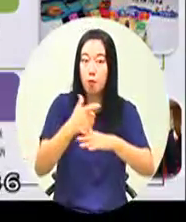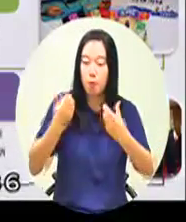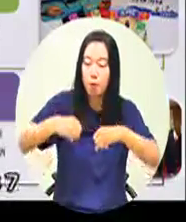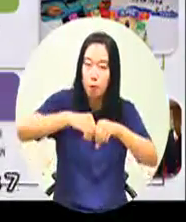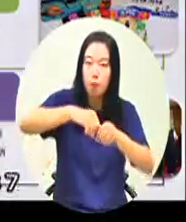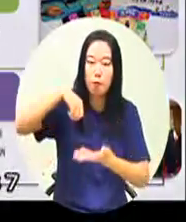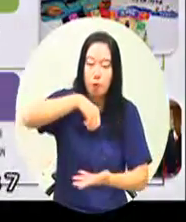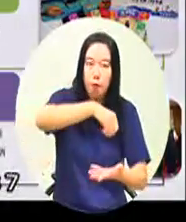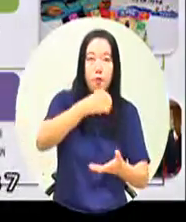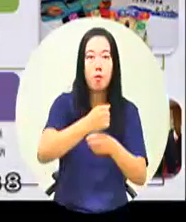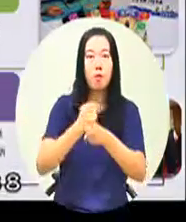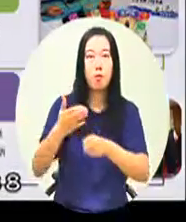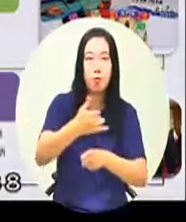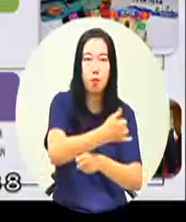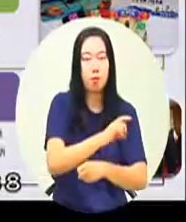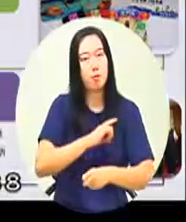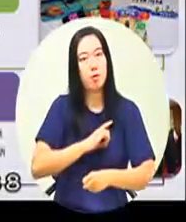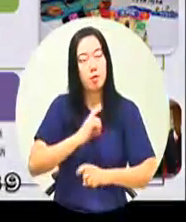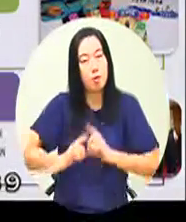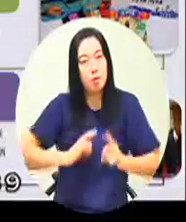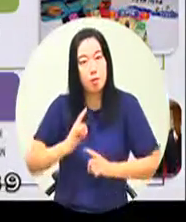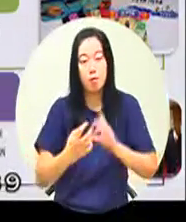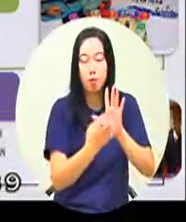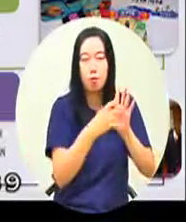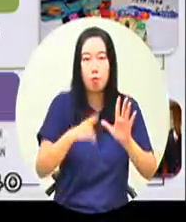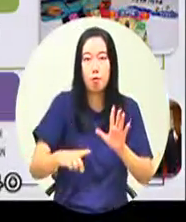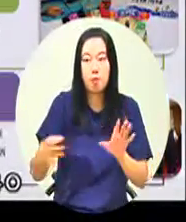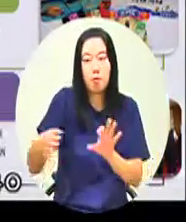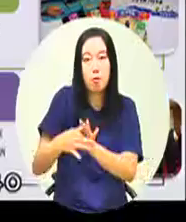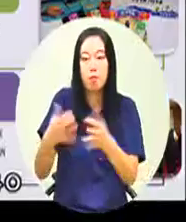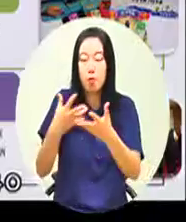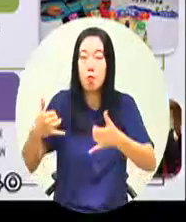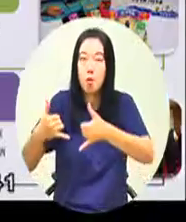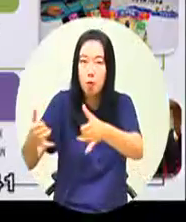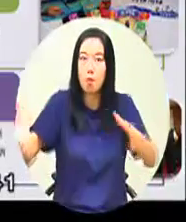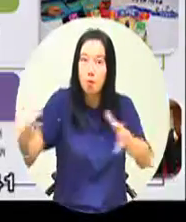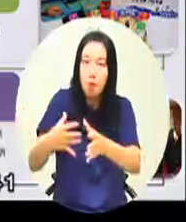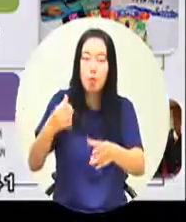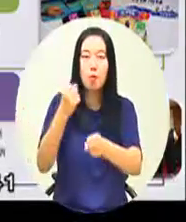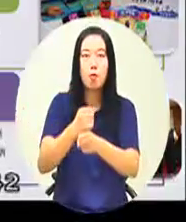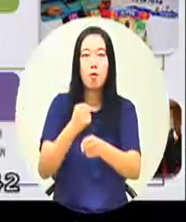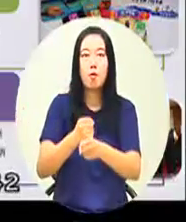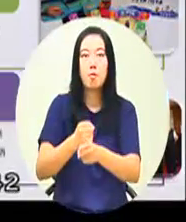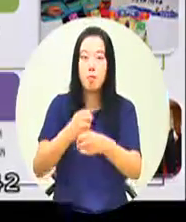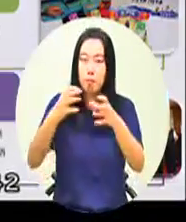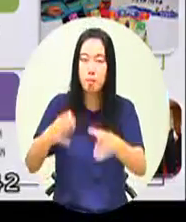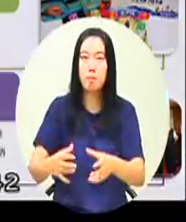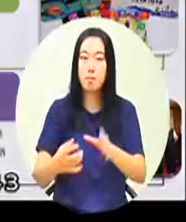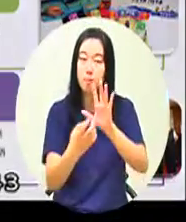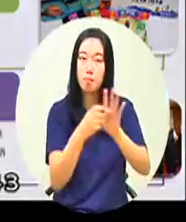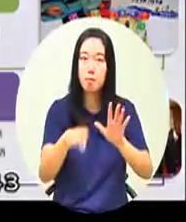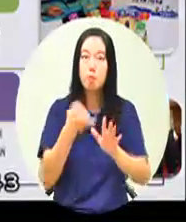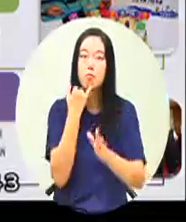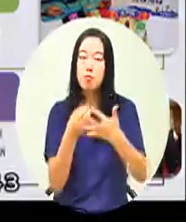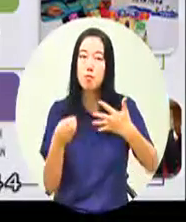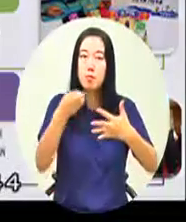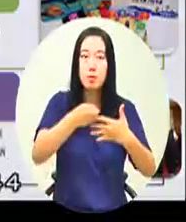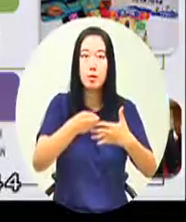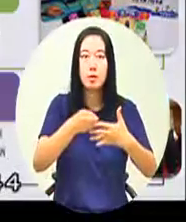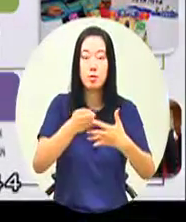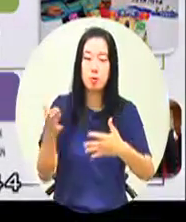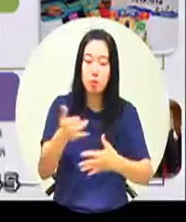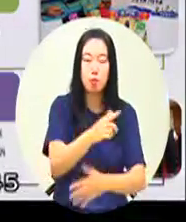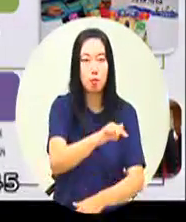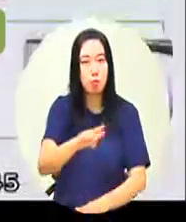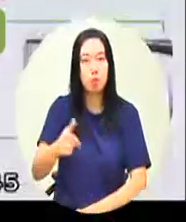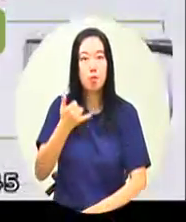行销渔产品的自有品牌，结合行销网络及品牌包装办理产销履历认证，以提升高质优质渔产品的产